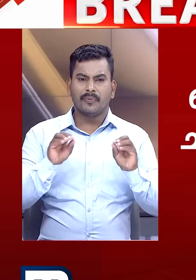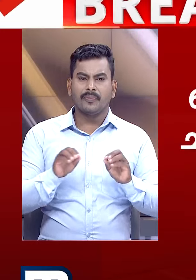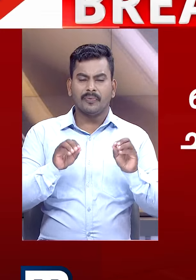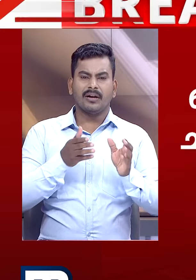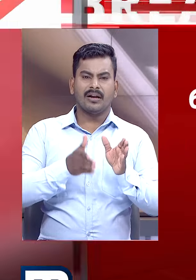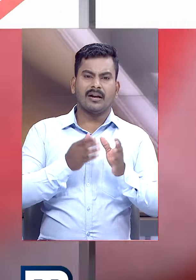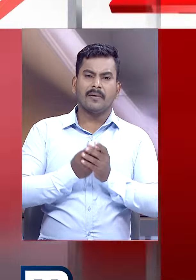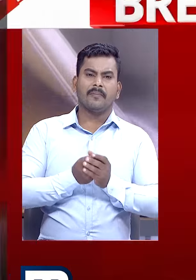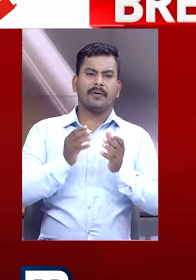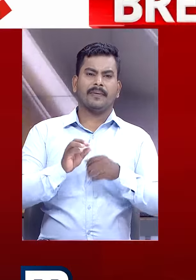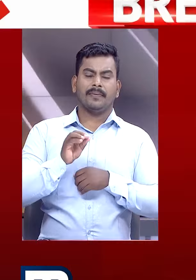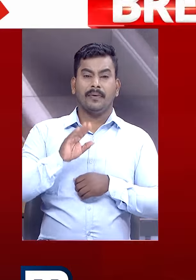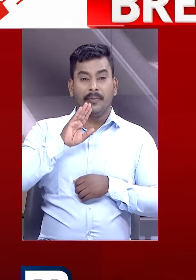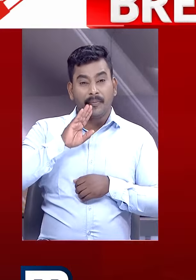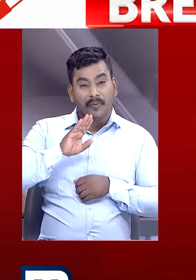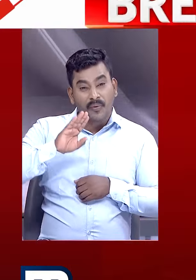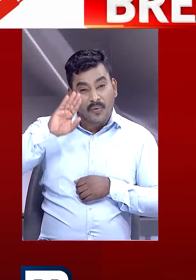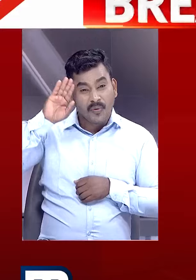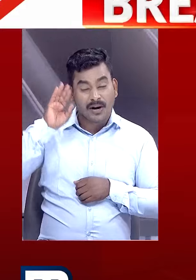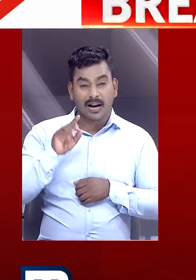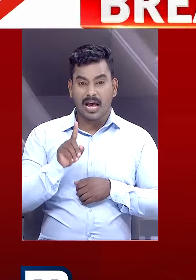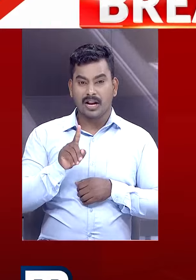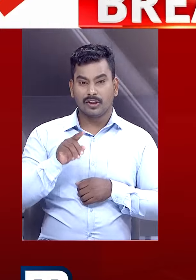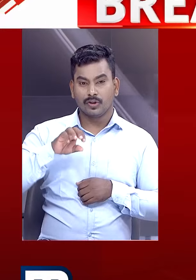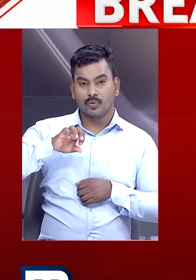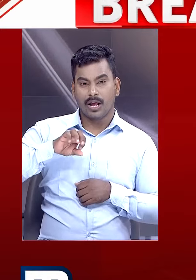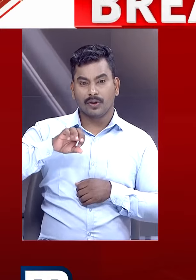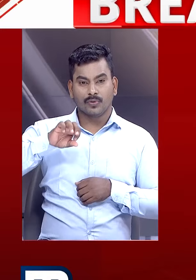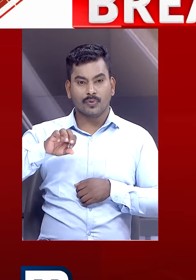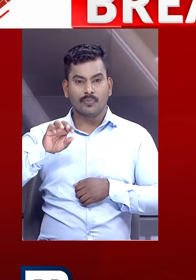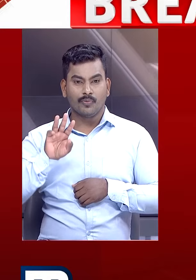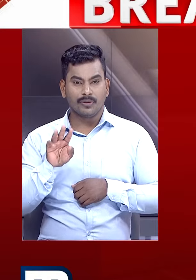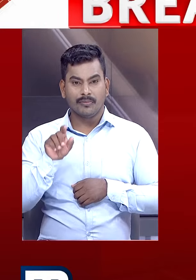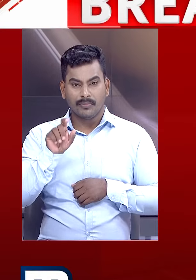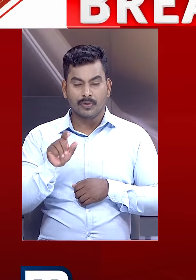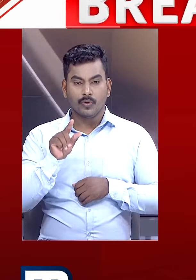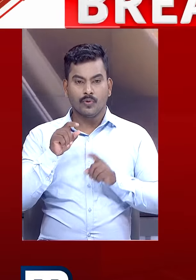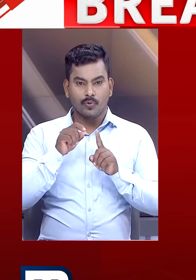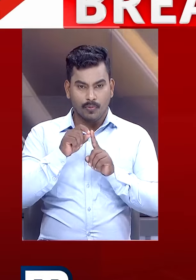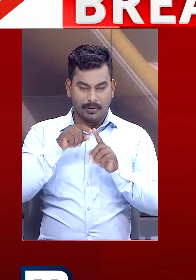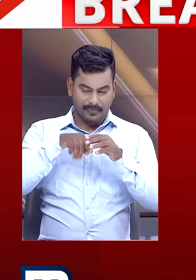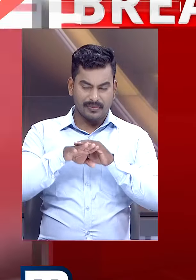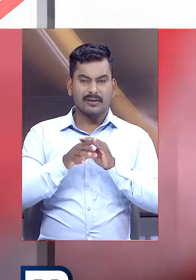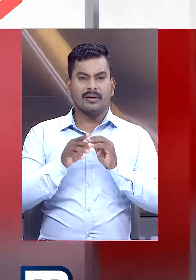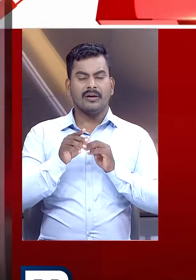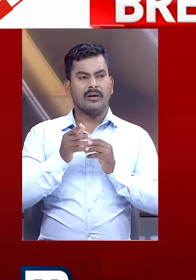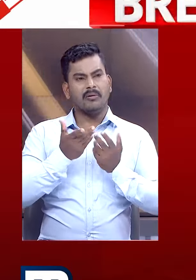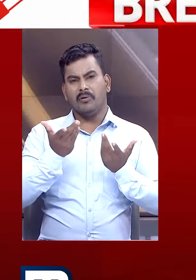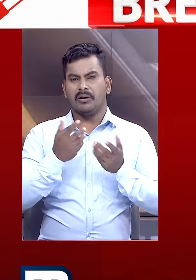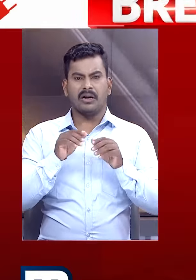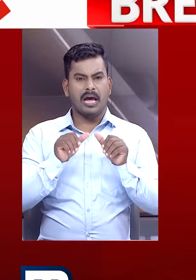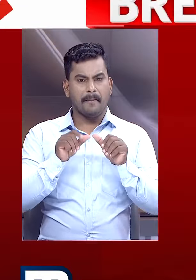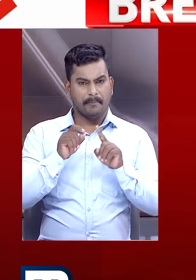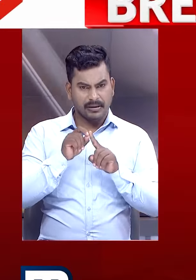സംഭവിച്ചത്? പ്രതീക്ഷ, 1993 രാജസ്ഥാനിലെ കോട്ട, ഉത്തർപ്രദേശിലെ കാൺപൂർ, സെക്കന്ദരാബാദ്,